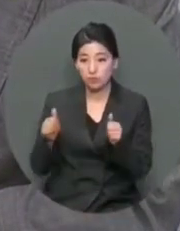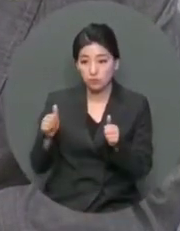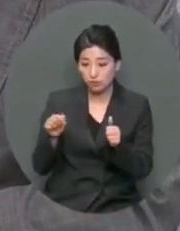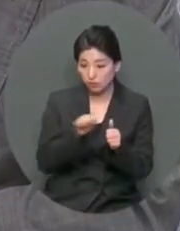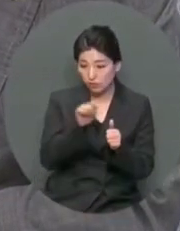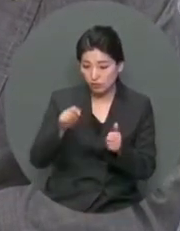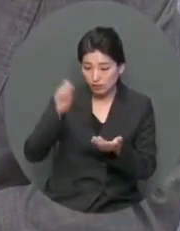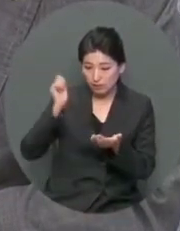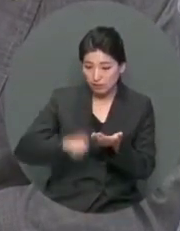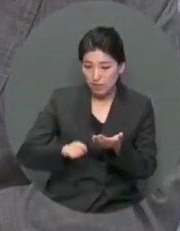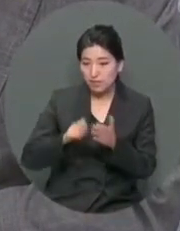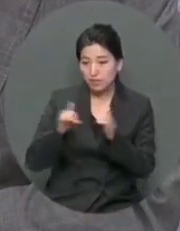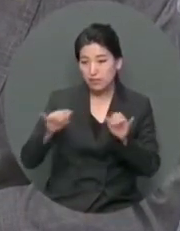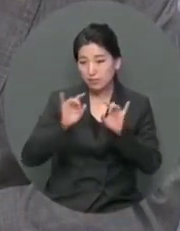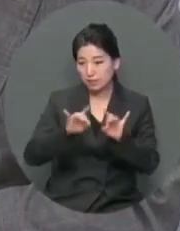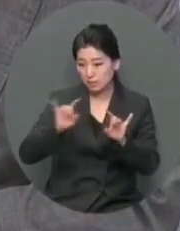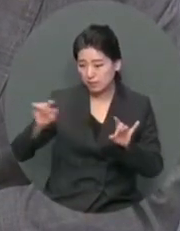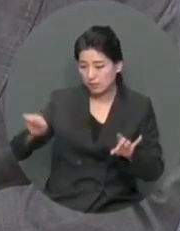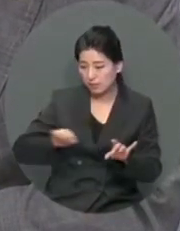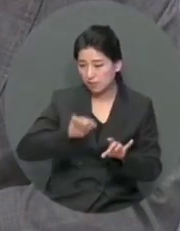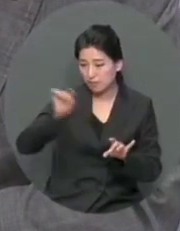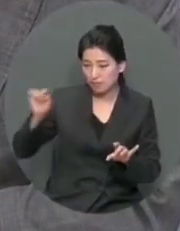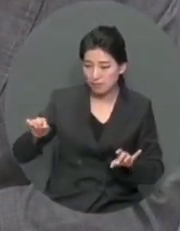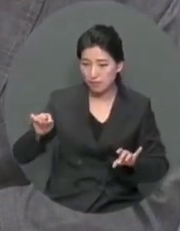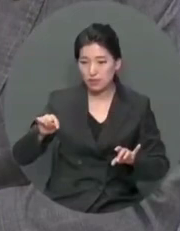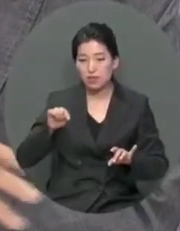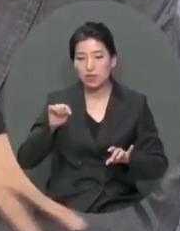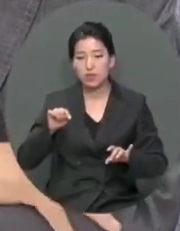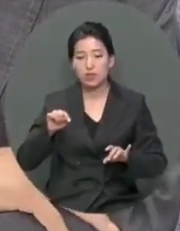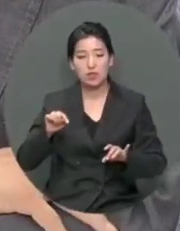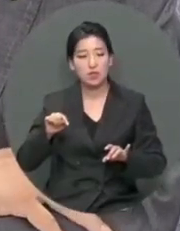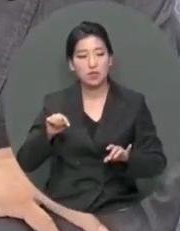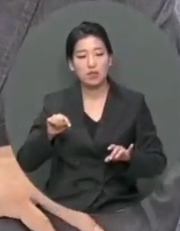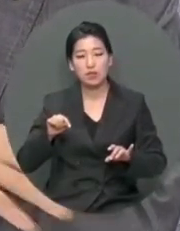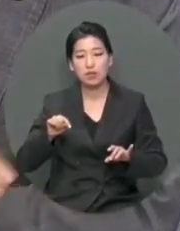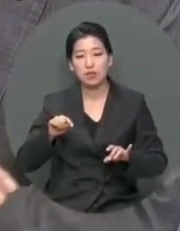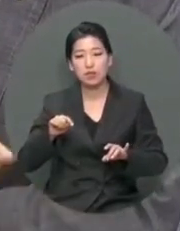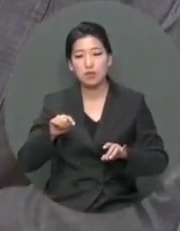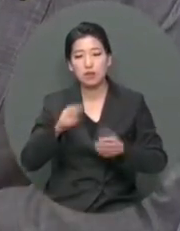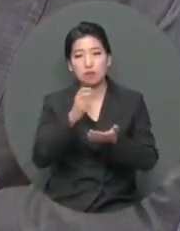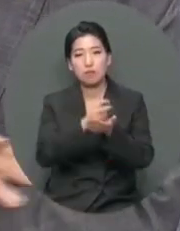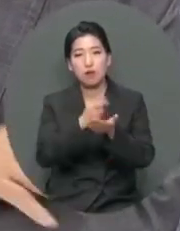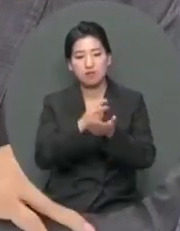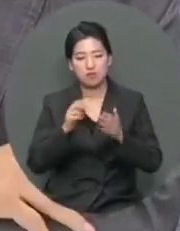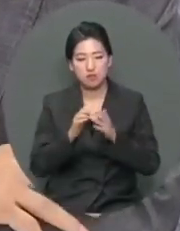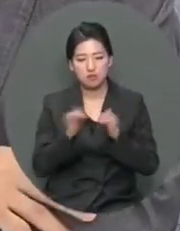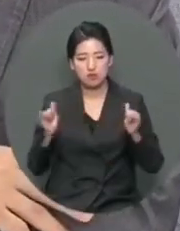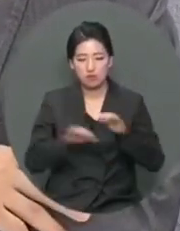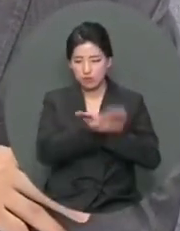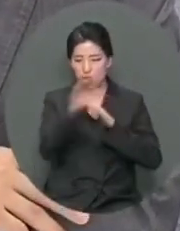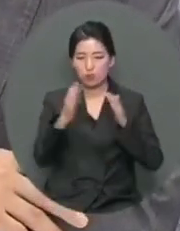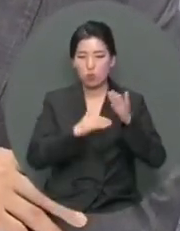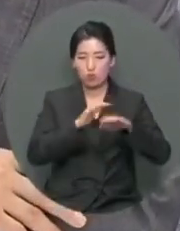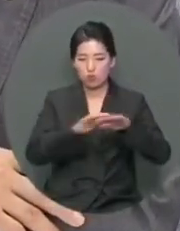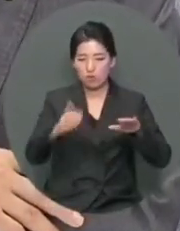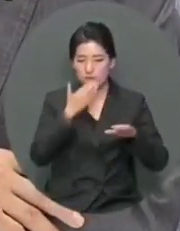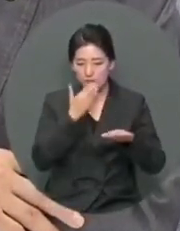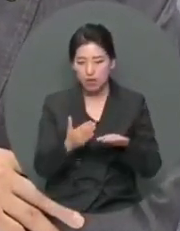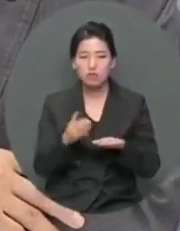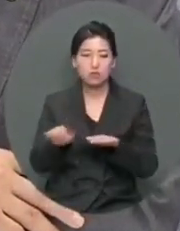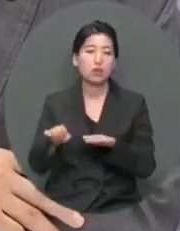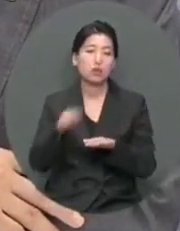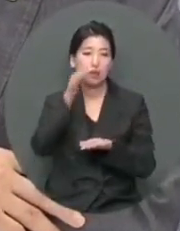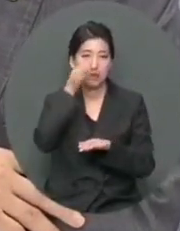법관들이 실질적으로 그거를 보여줘야 됩니다. 이 부분에 대해서 이런 국민들의 인식이 개선될 수